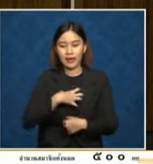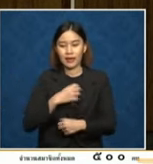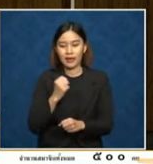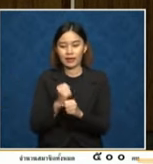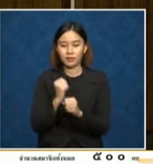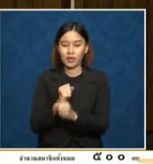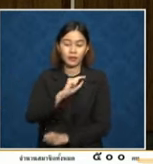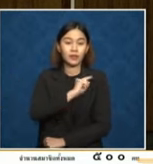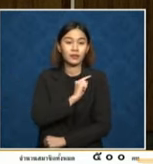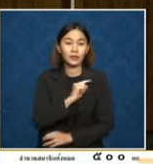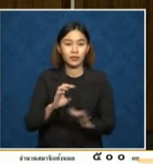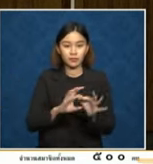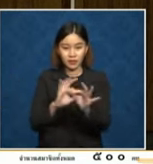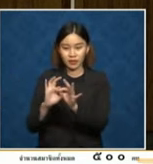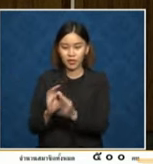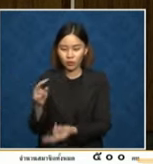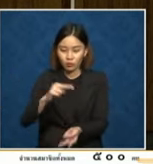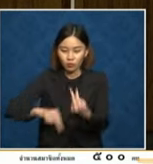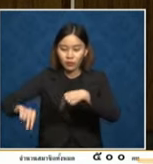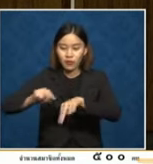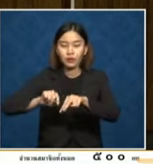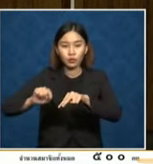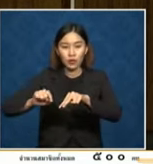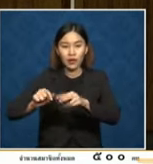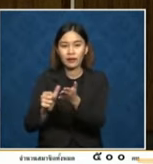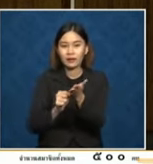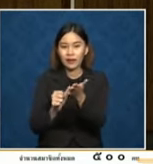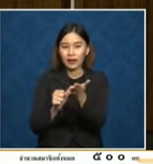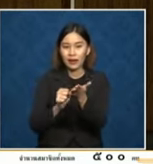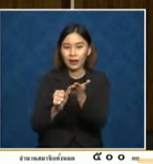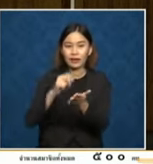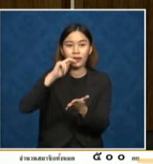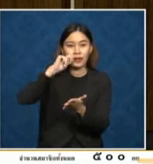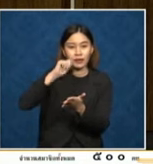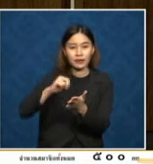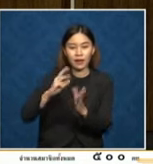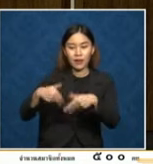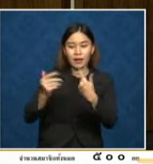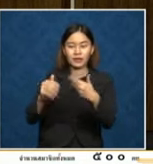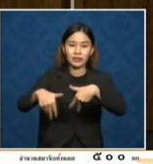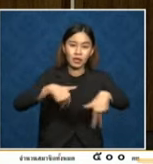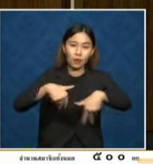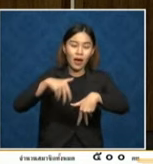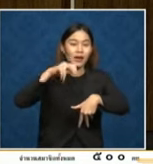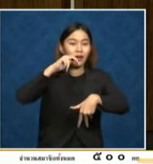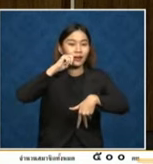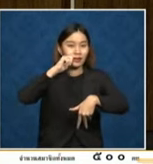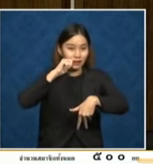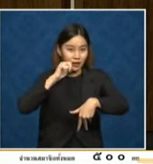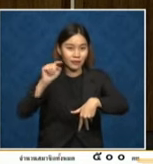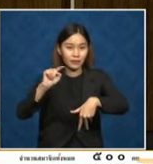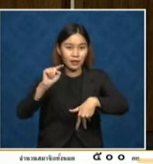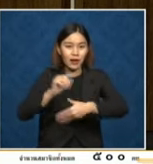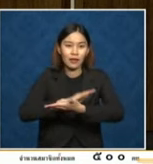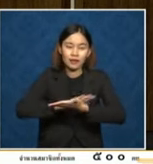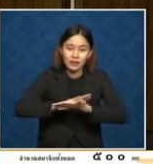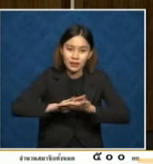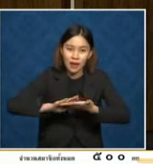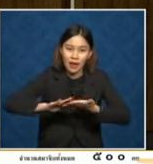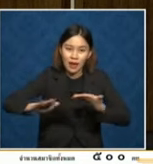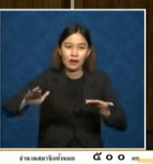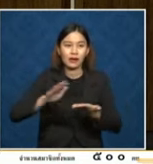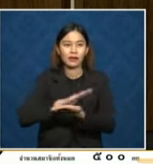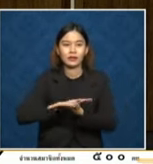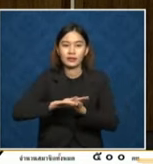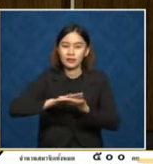ที่เกี่ยวข้องนะลงไปช่วยดูแล้วก็ปรับปรุงสภาพน้ำนะครับให้กับชาวบ้านได้ใช้น้ำที่ใสเหมือนกับ